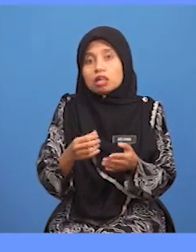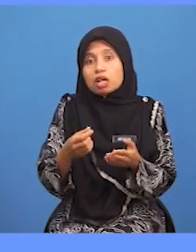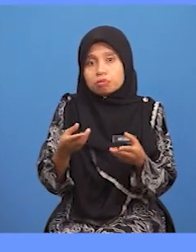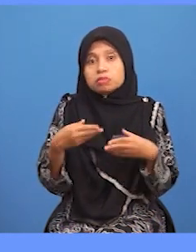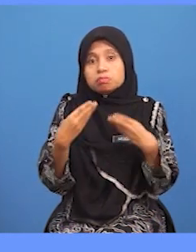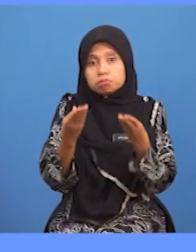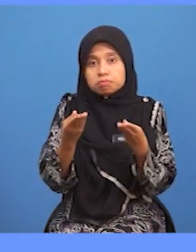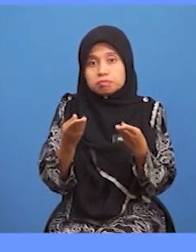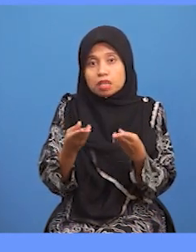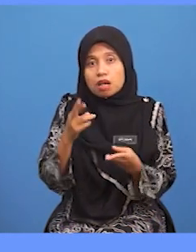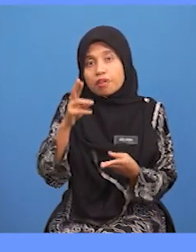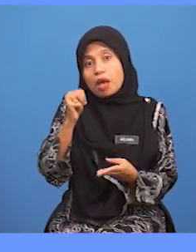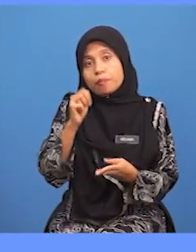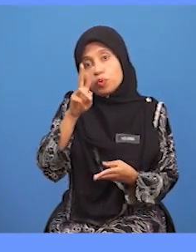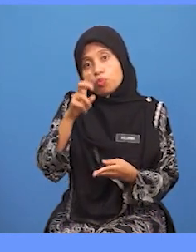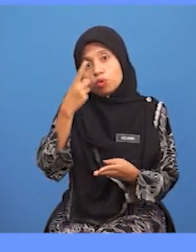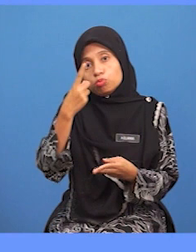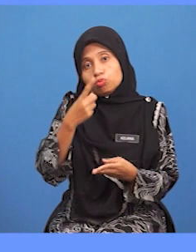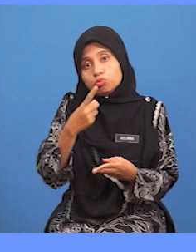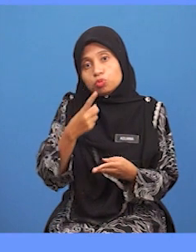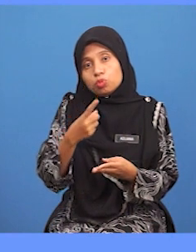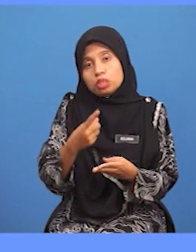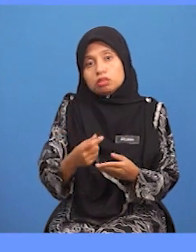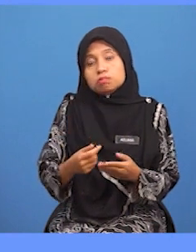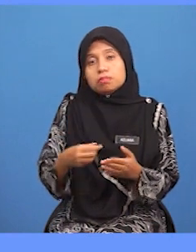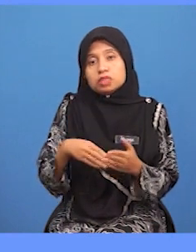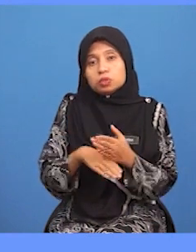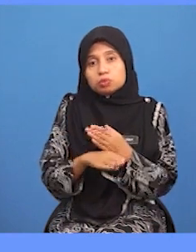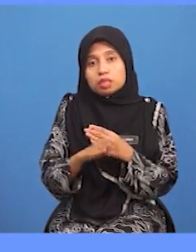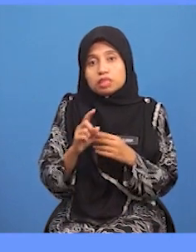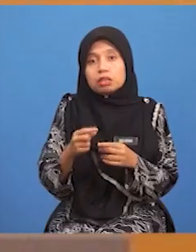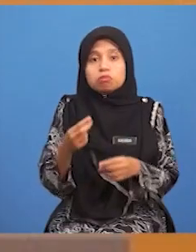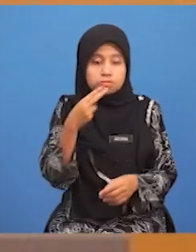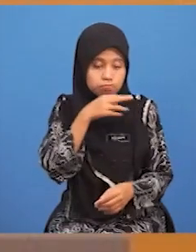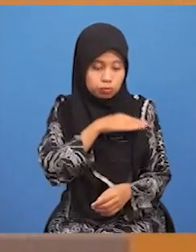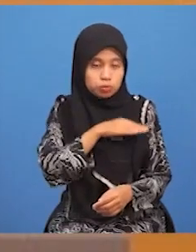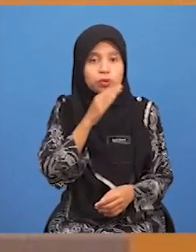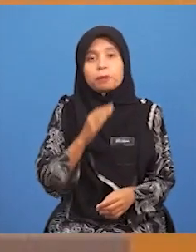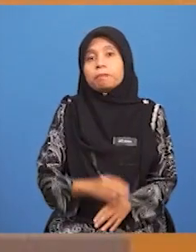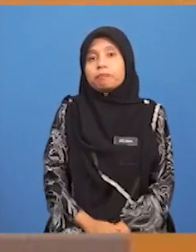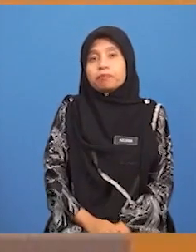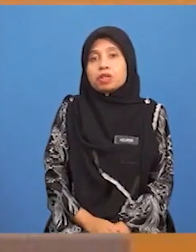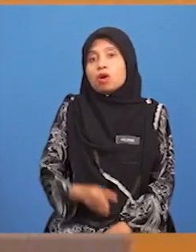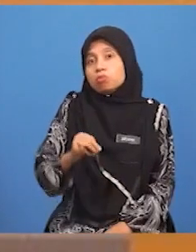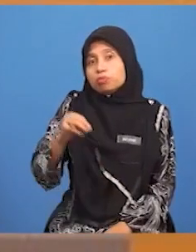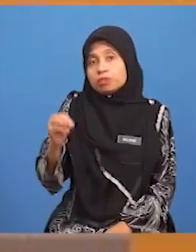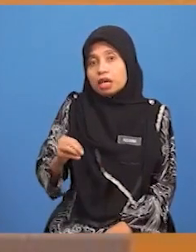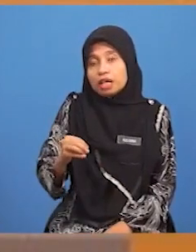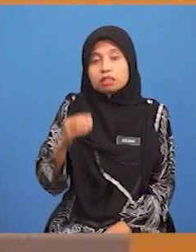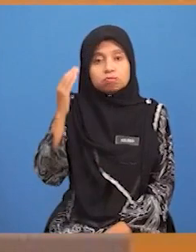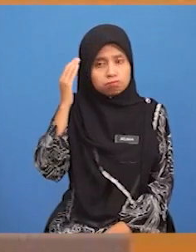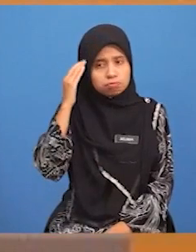menyumbangkan RM2 untuk menampung kos tetap bagi memperoleh keuntungan. Murid-murid, masihkah